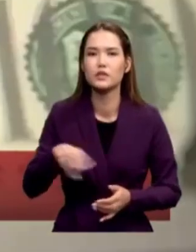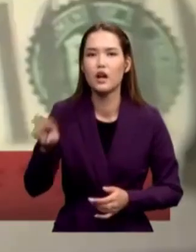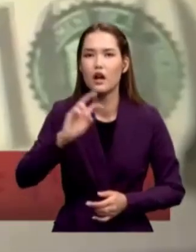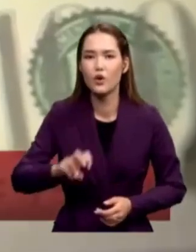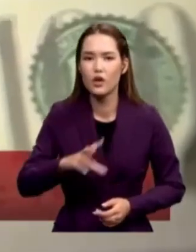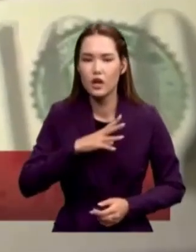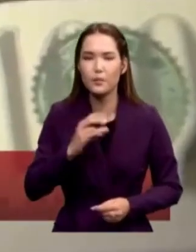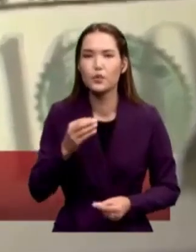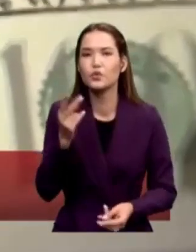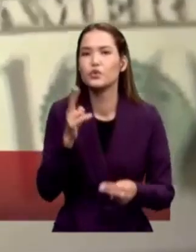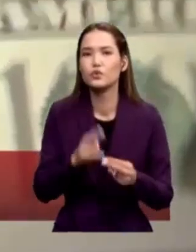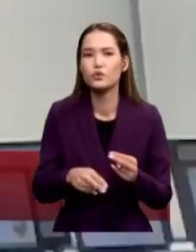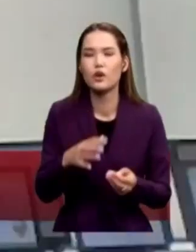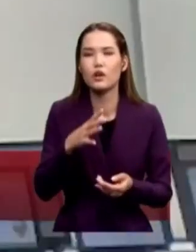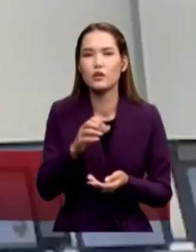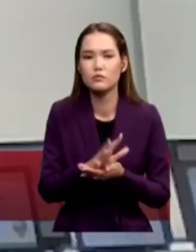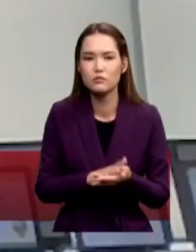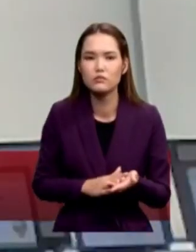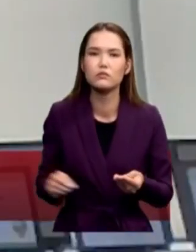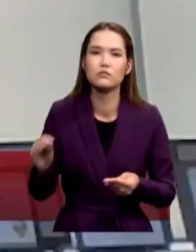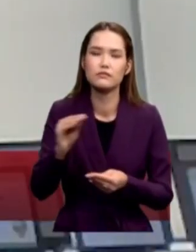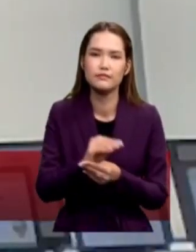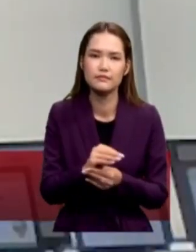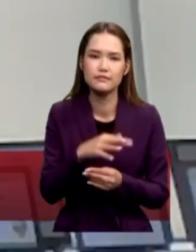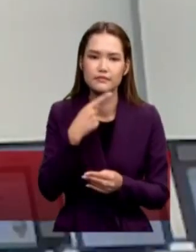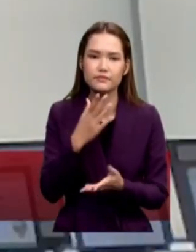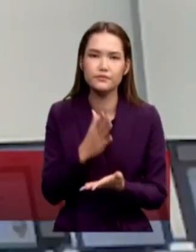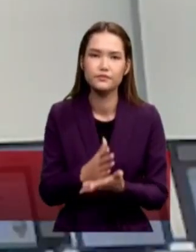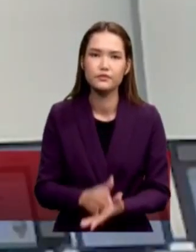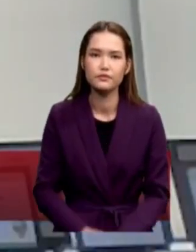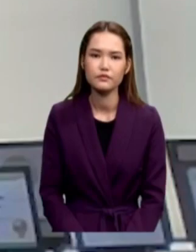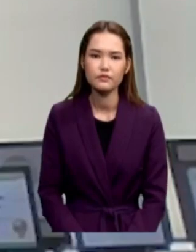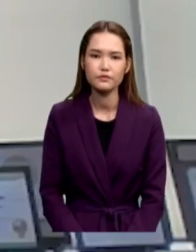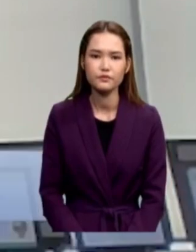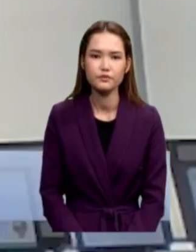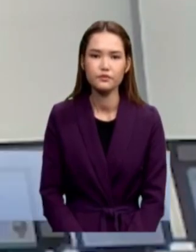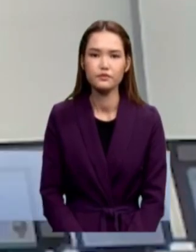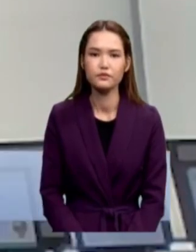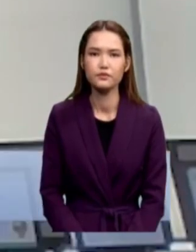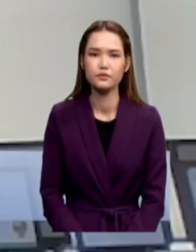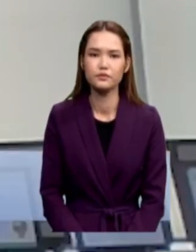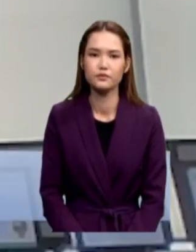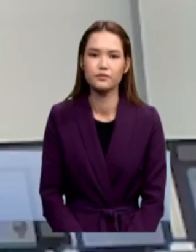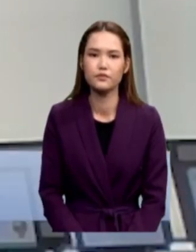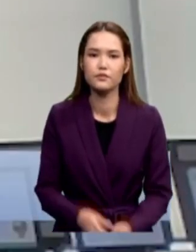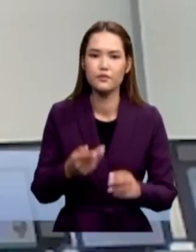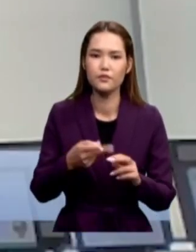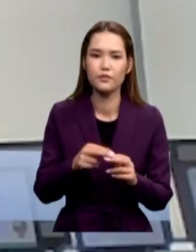это еще не предел, прогнозируют аналитики. У нас наблюдается целый комплекс